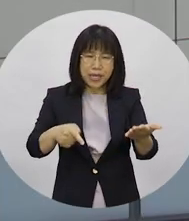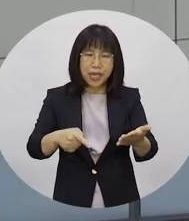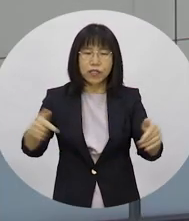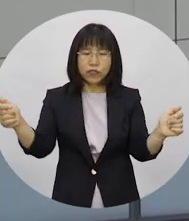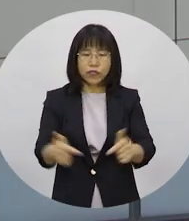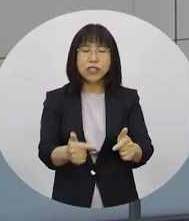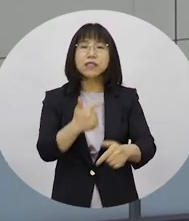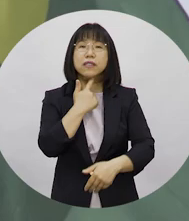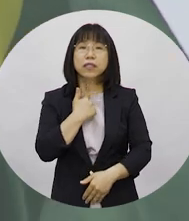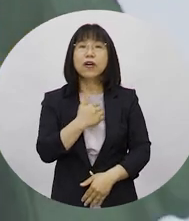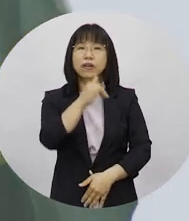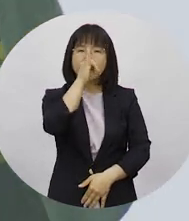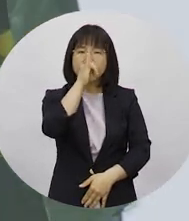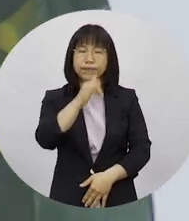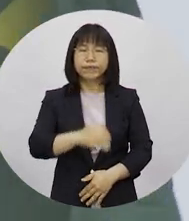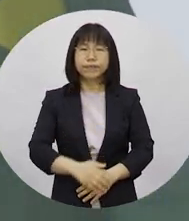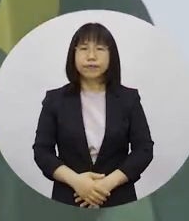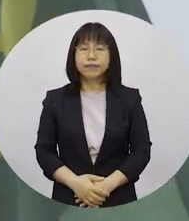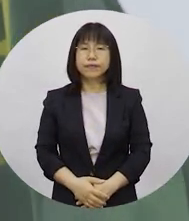최소화 한 바 있습니다